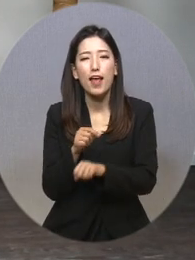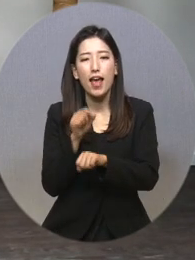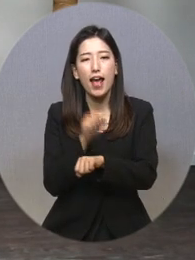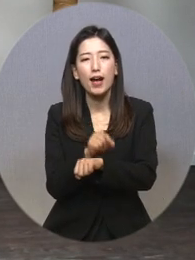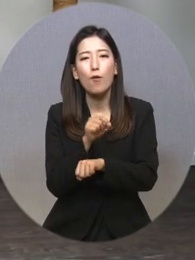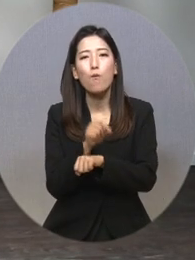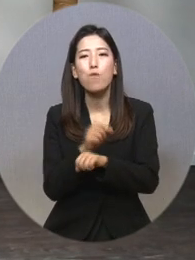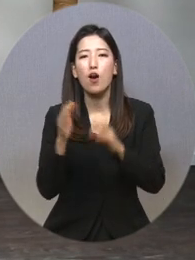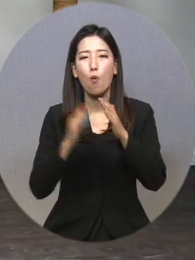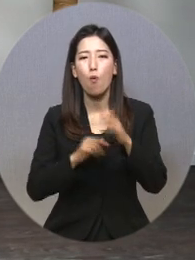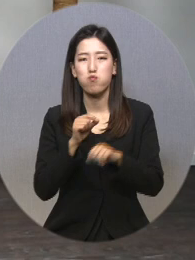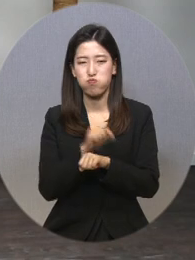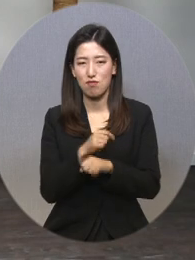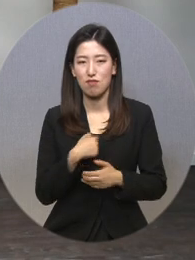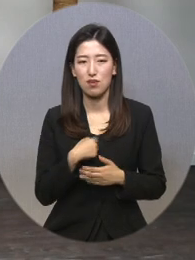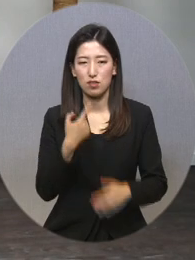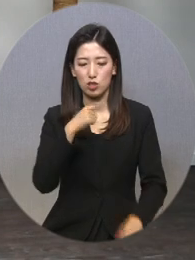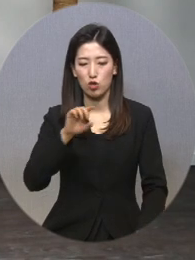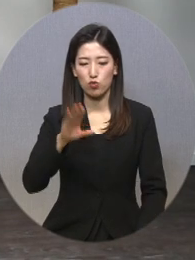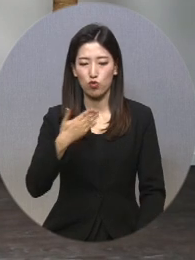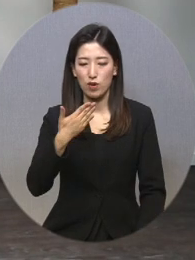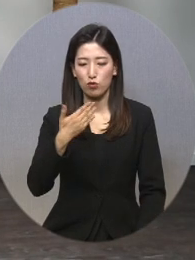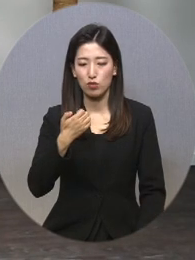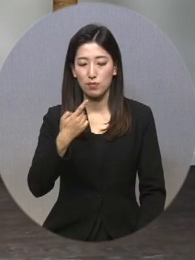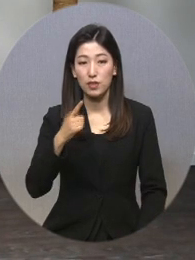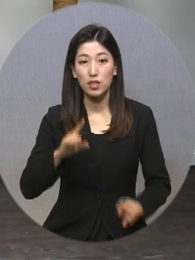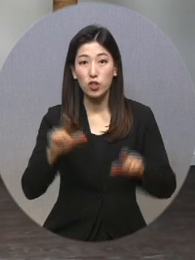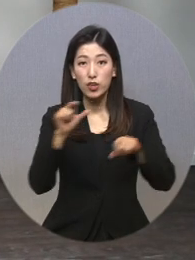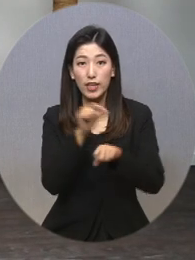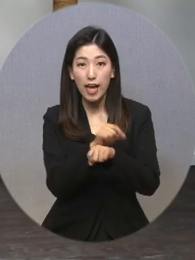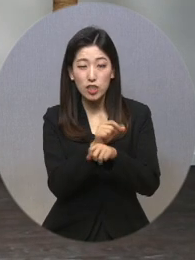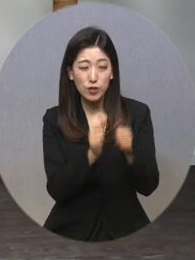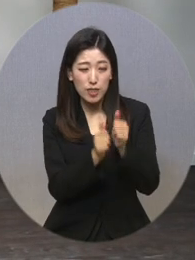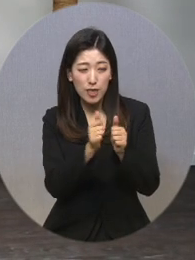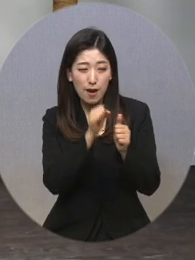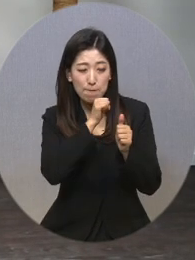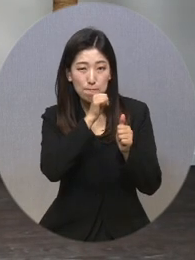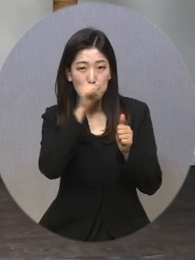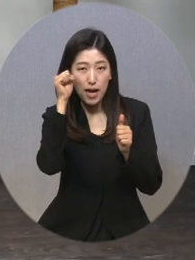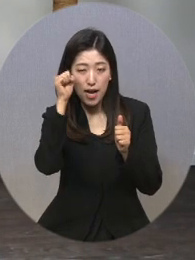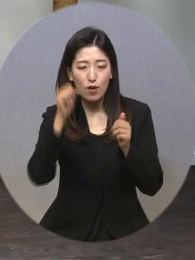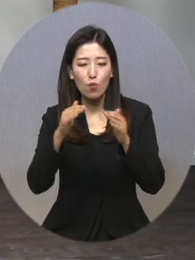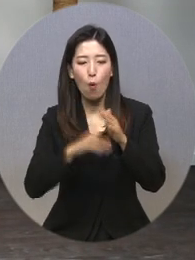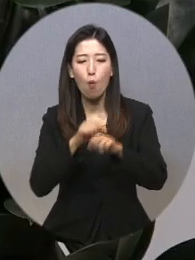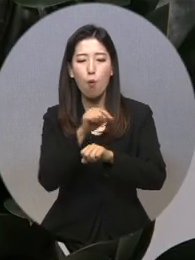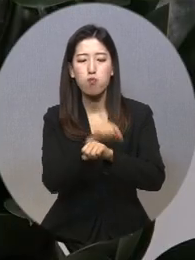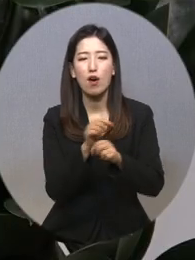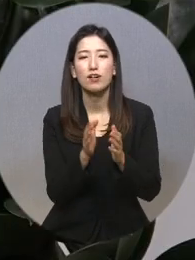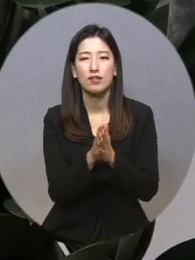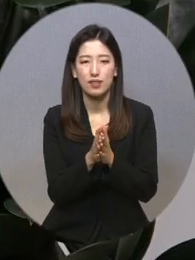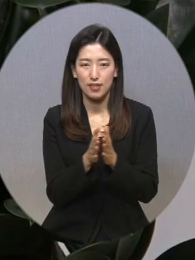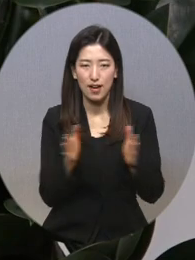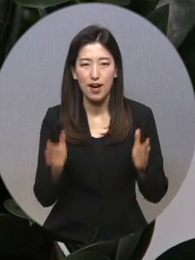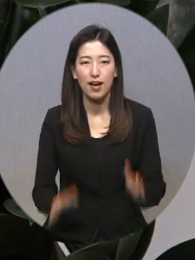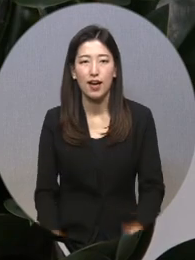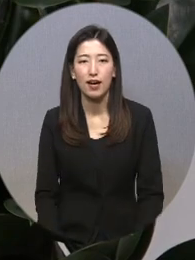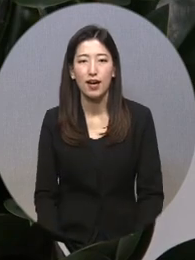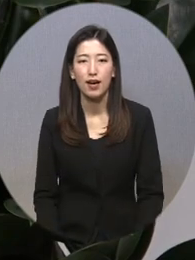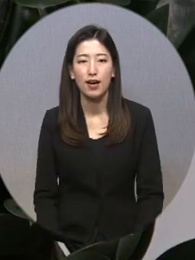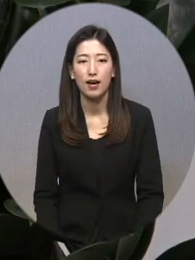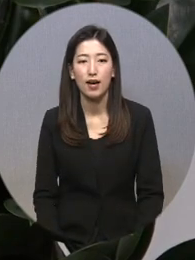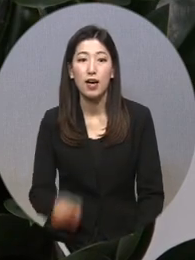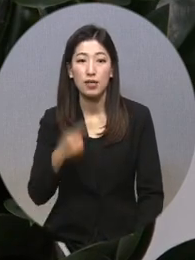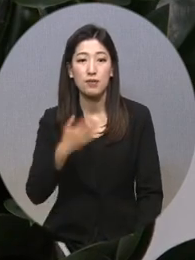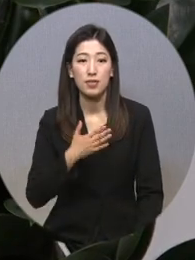있습니다. 91년대 행정고시를 패스를 하면서 행정 공무원의 길에 들어섰습니다. 현장에서